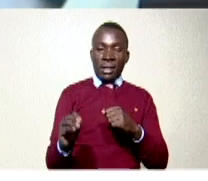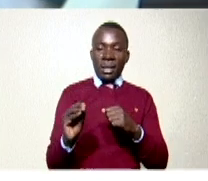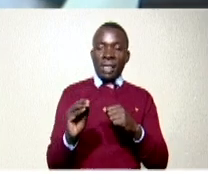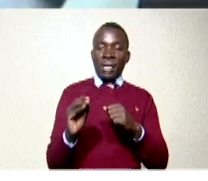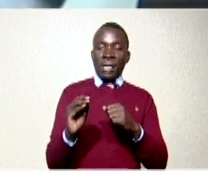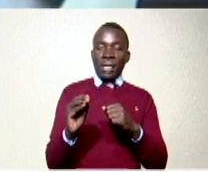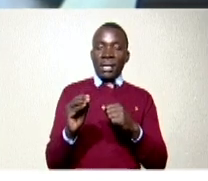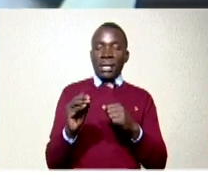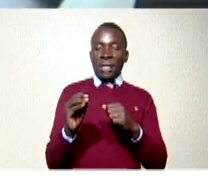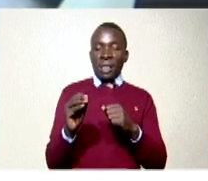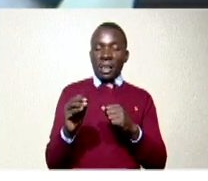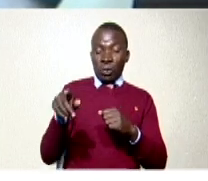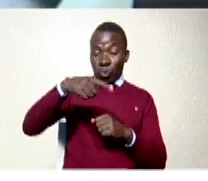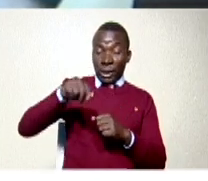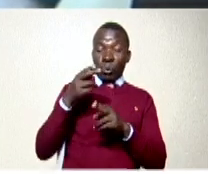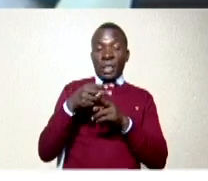ariko ubwo ni twebwe iyo twita